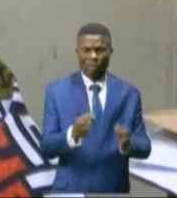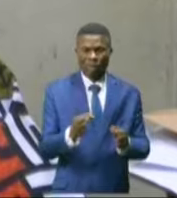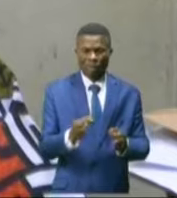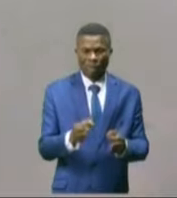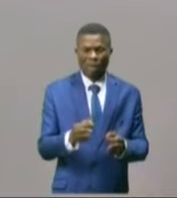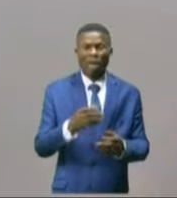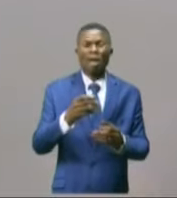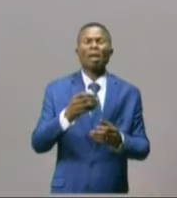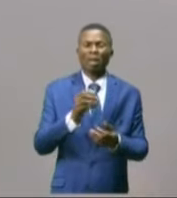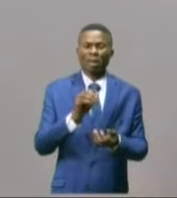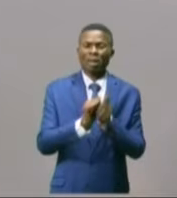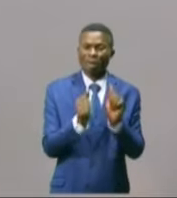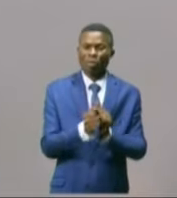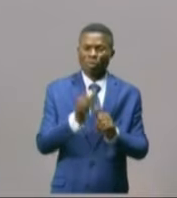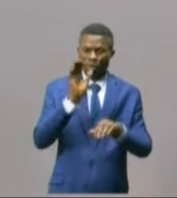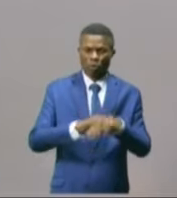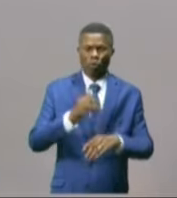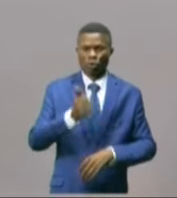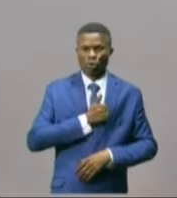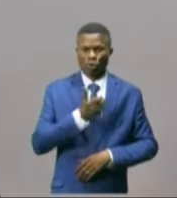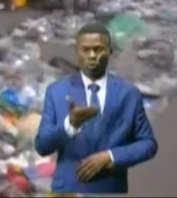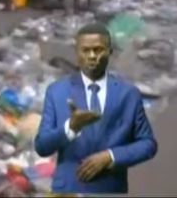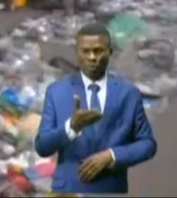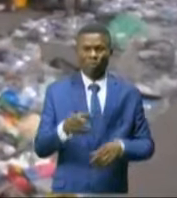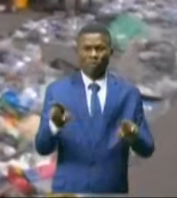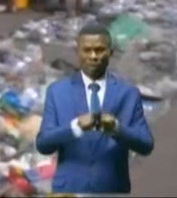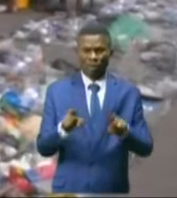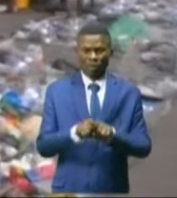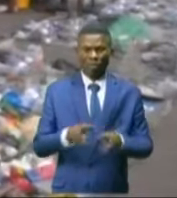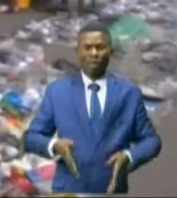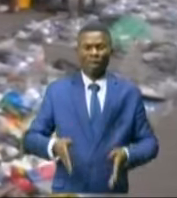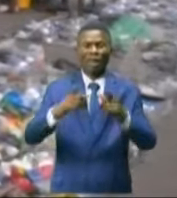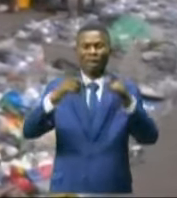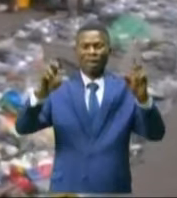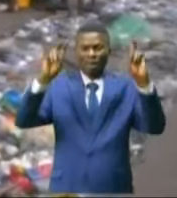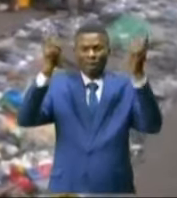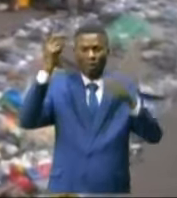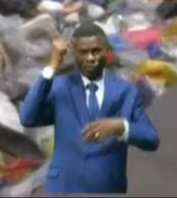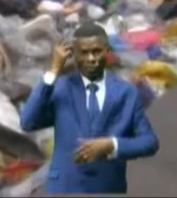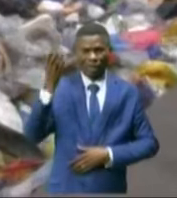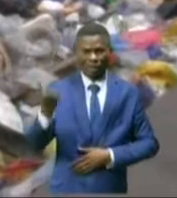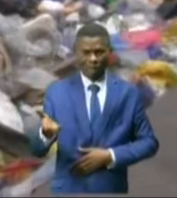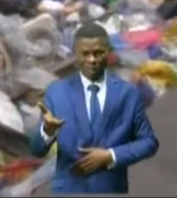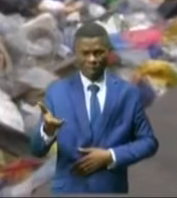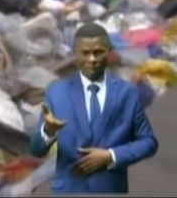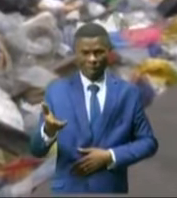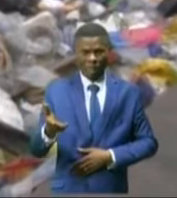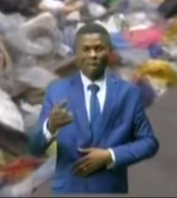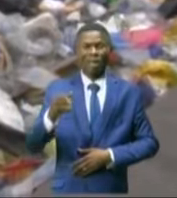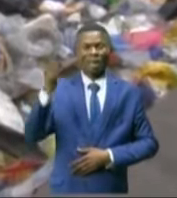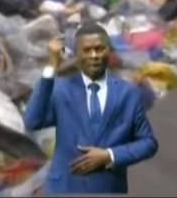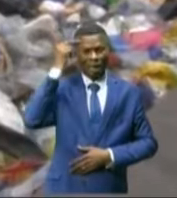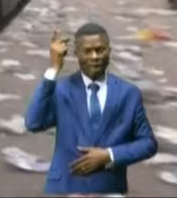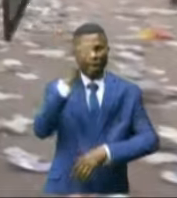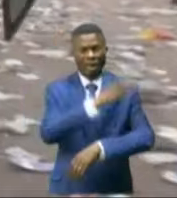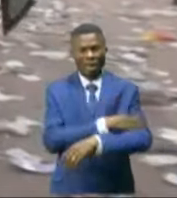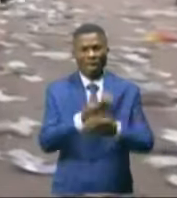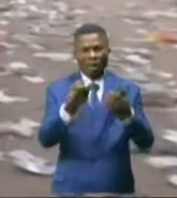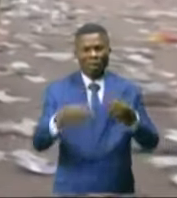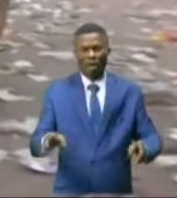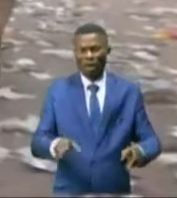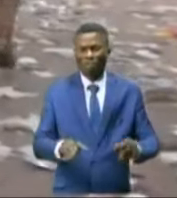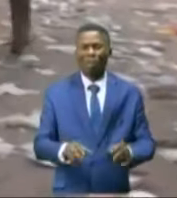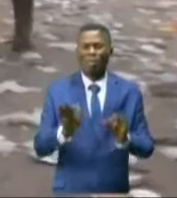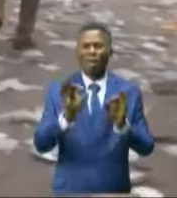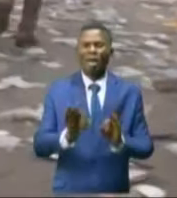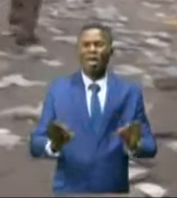les conséquences. C'est le même spectacle qu'offrent actuellement les grandes artères de la ville-province Kinshasa, la capitale qui a perdu son